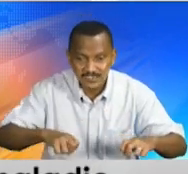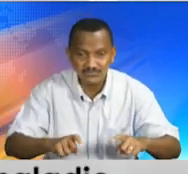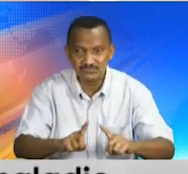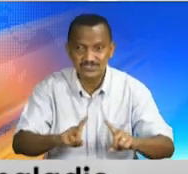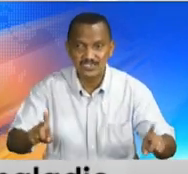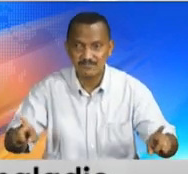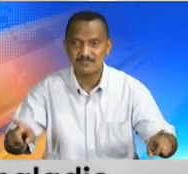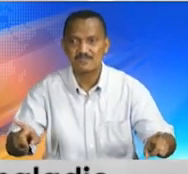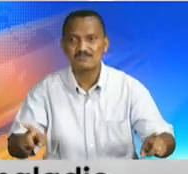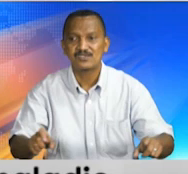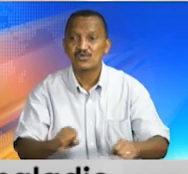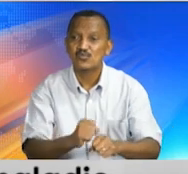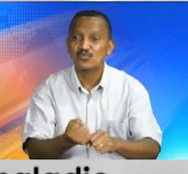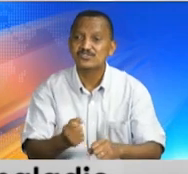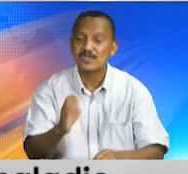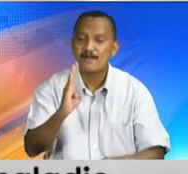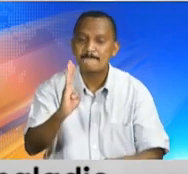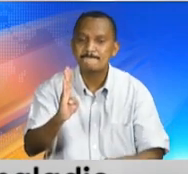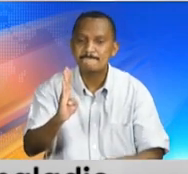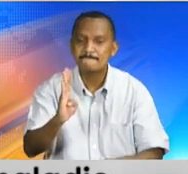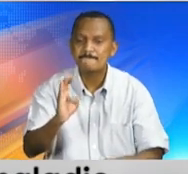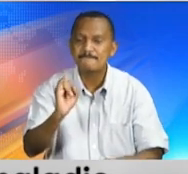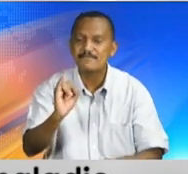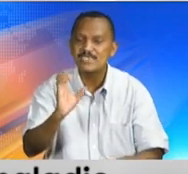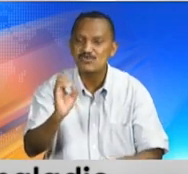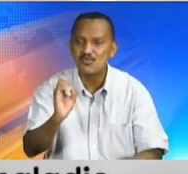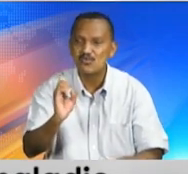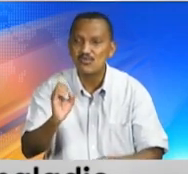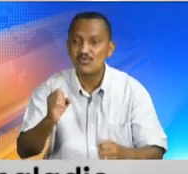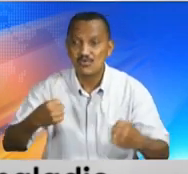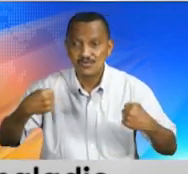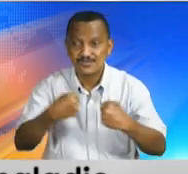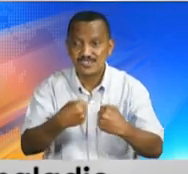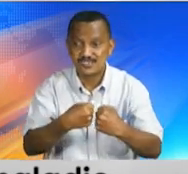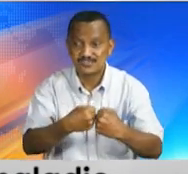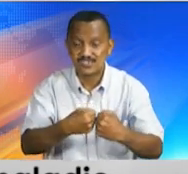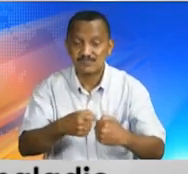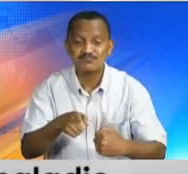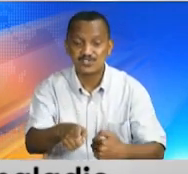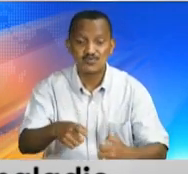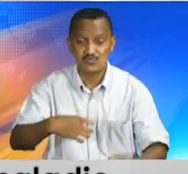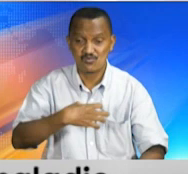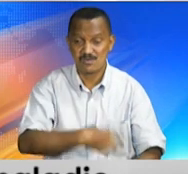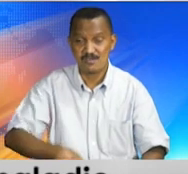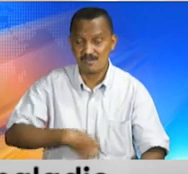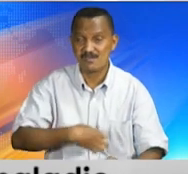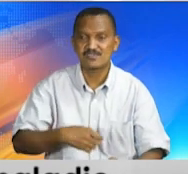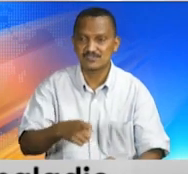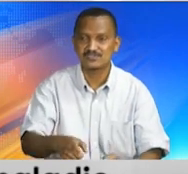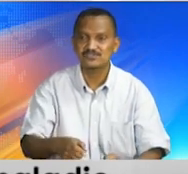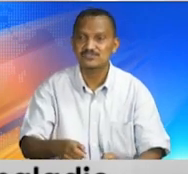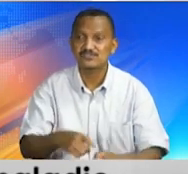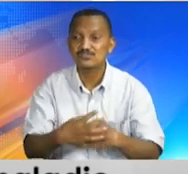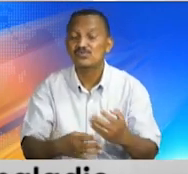zany a ny ady biôlôjika izay atao iadiana amin'io aretina io a dia ny fampiasana